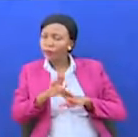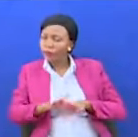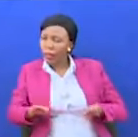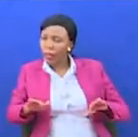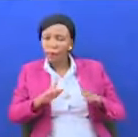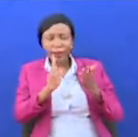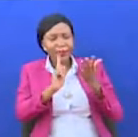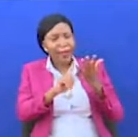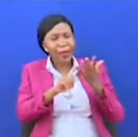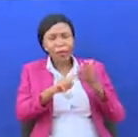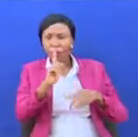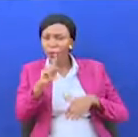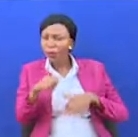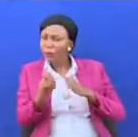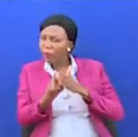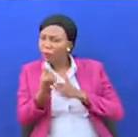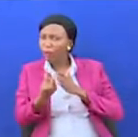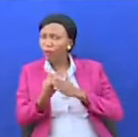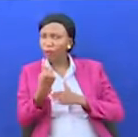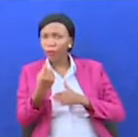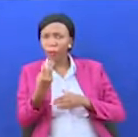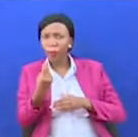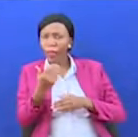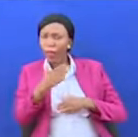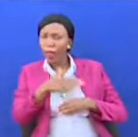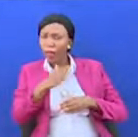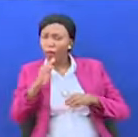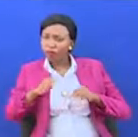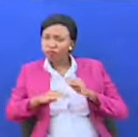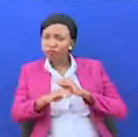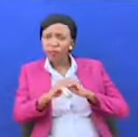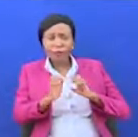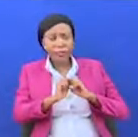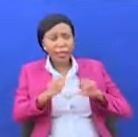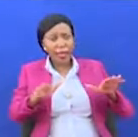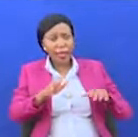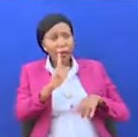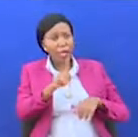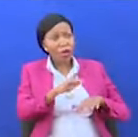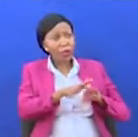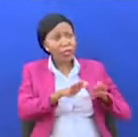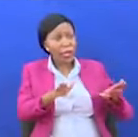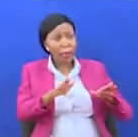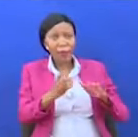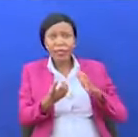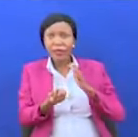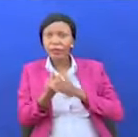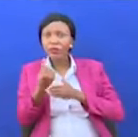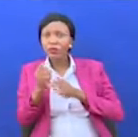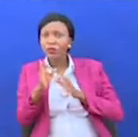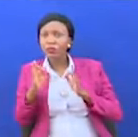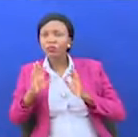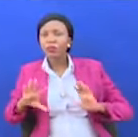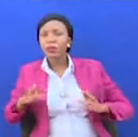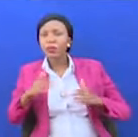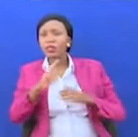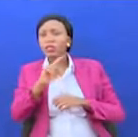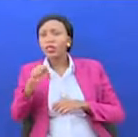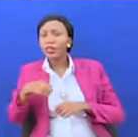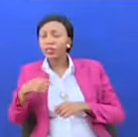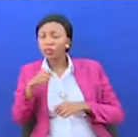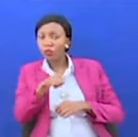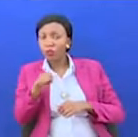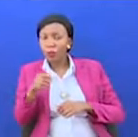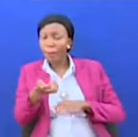na impact, kwamba hela yangu nikiweka kwenye mtandao iko salama na italeta impact kwenye maisha yetu. Kwa hiyo hii infrastructure